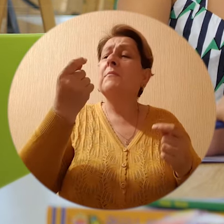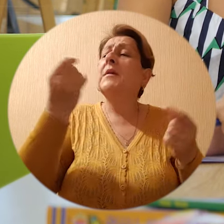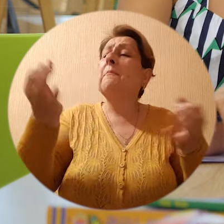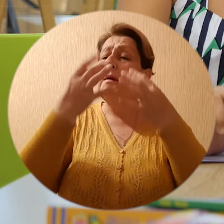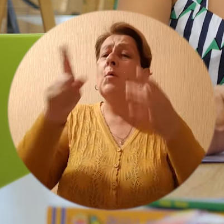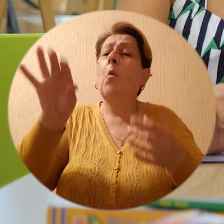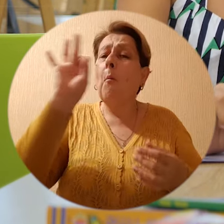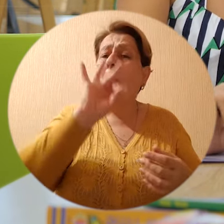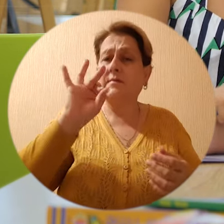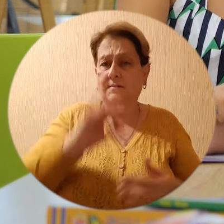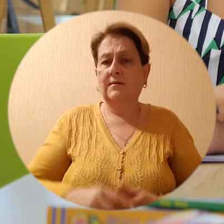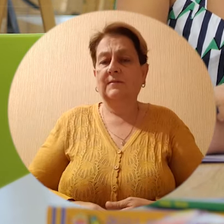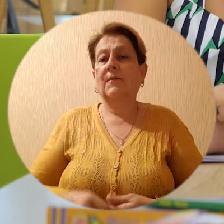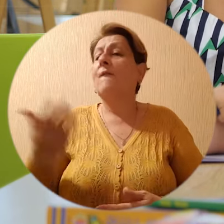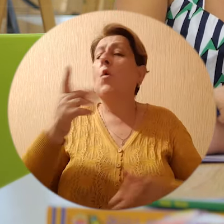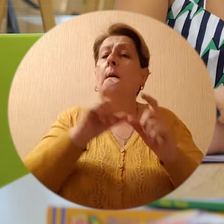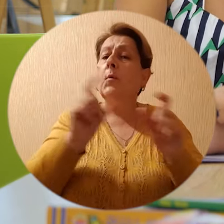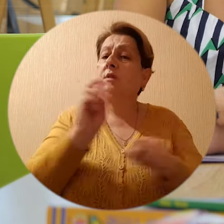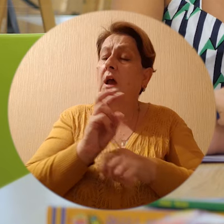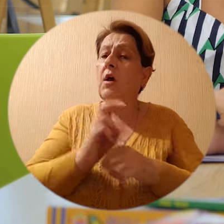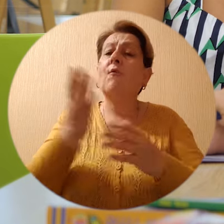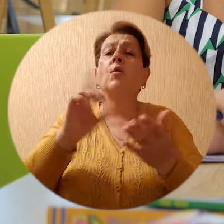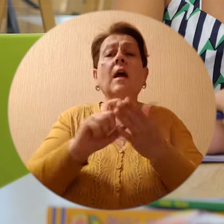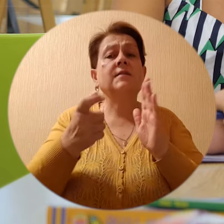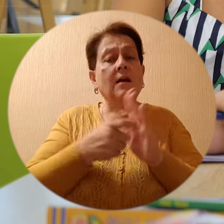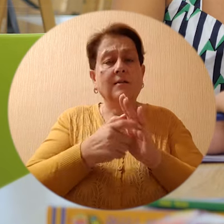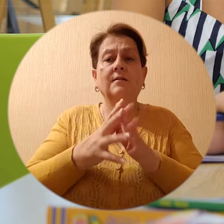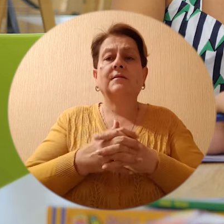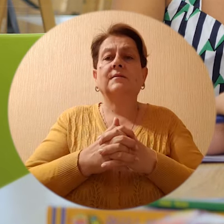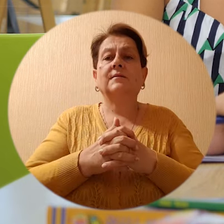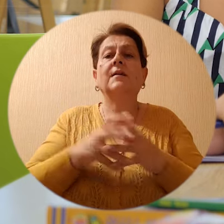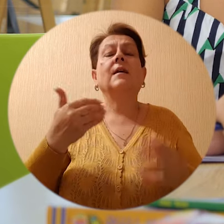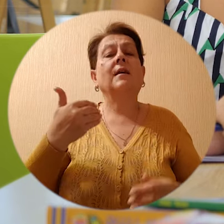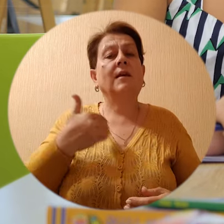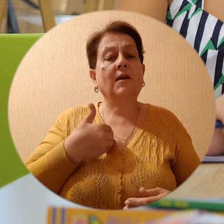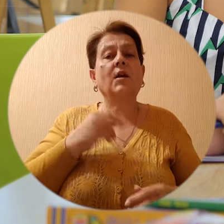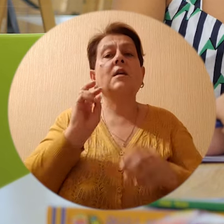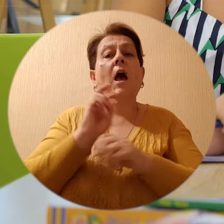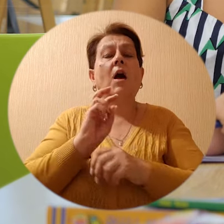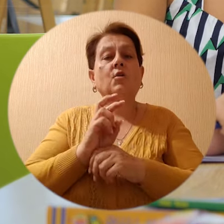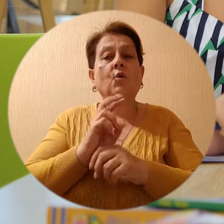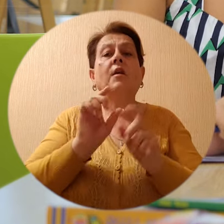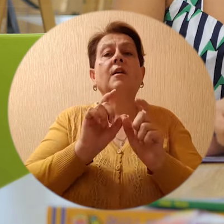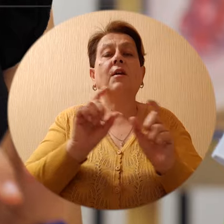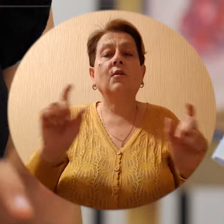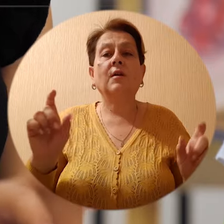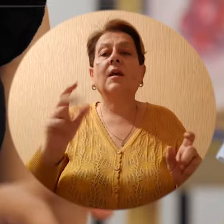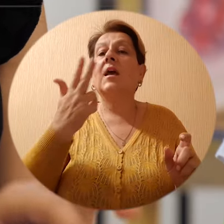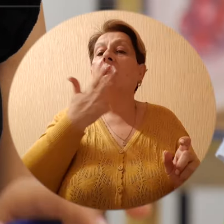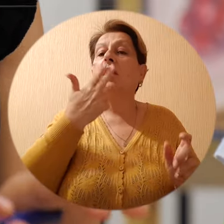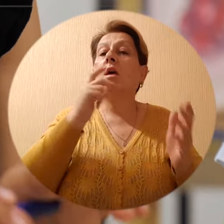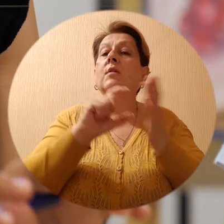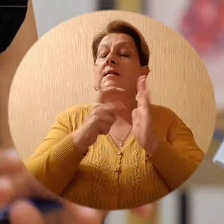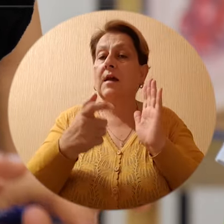երեխաներին մի փոքր պատմել քո մասին, որ դպրոց ես հաճախում, որ դասարան ես։ Ես հաճախում եմ դպրոց